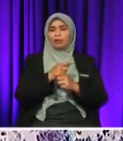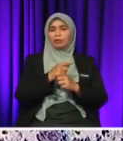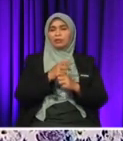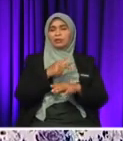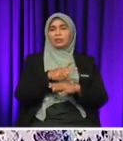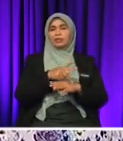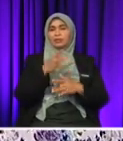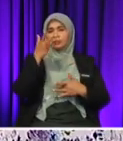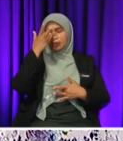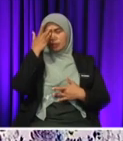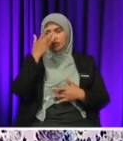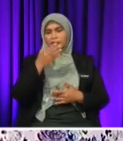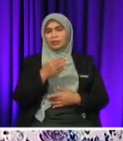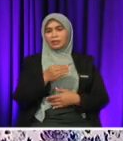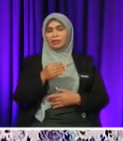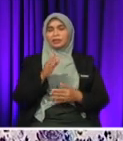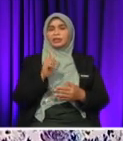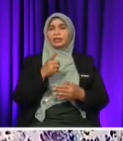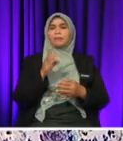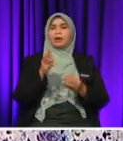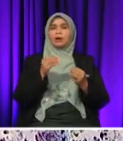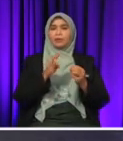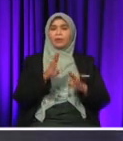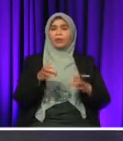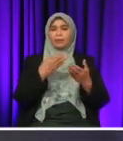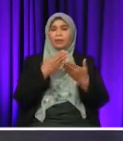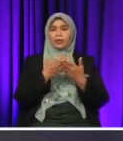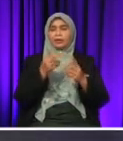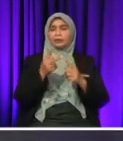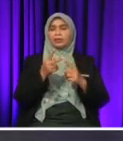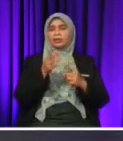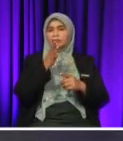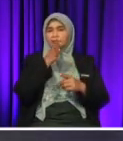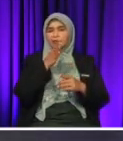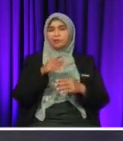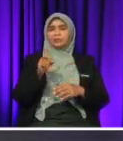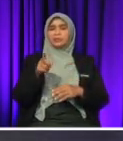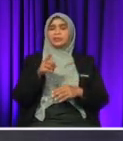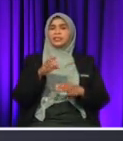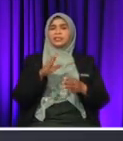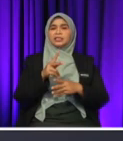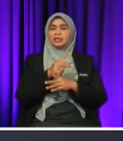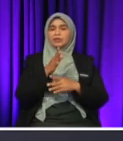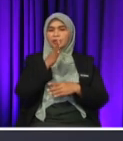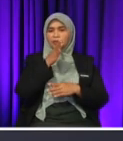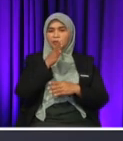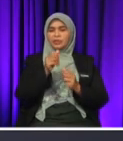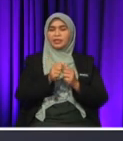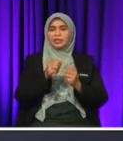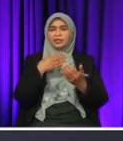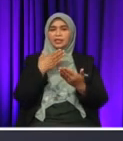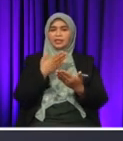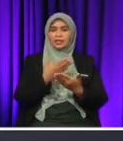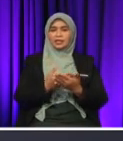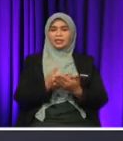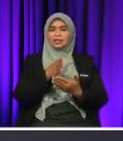ingin berbakti sampai akhir hayat Ibu jadi kawan-kawan karena jaga ibu kita dengan baik ya Ibu kaulah